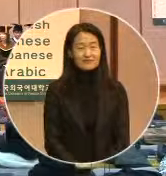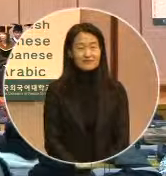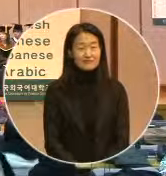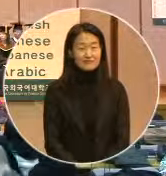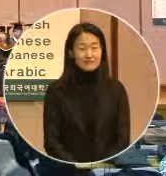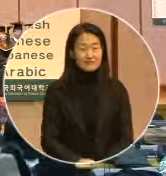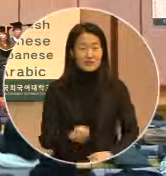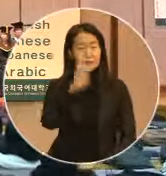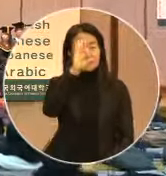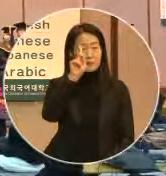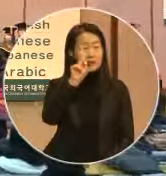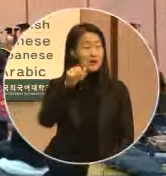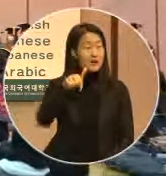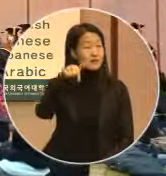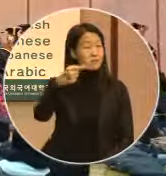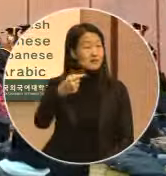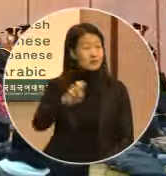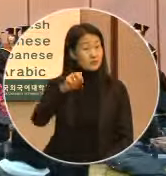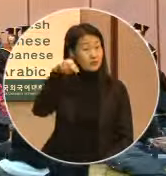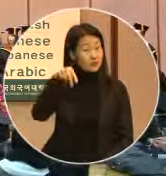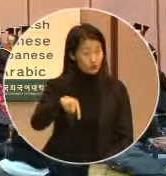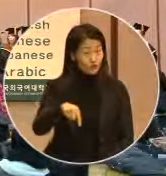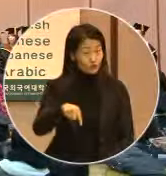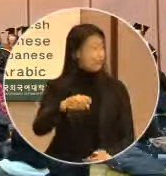참석해주셨습니다. 네, 박흥수 학장님.